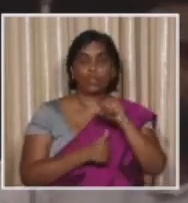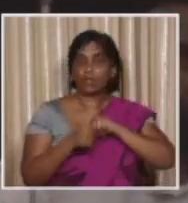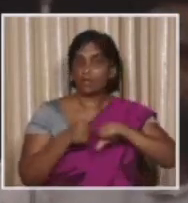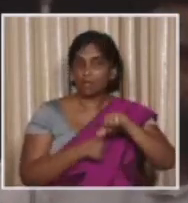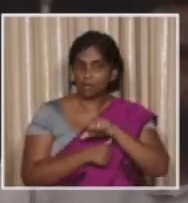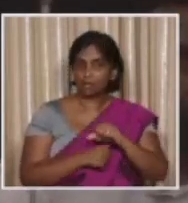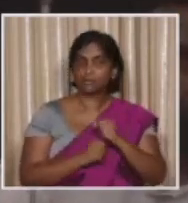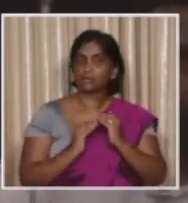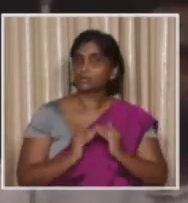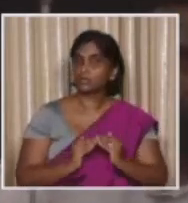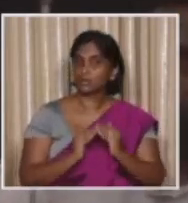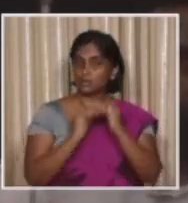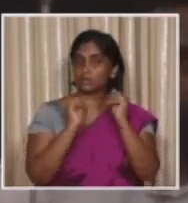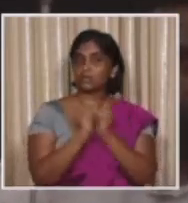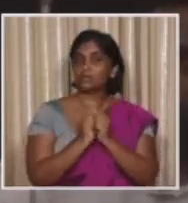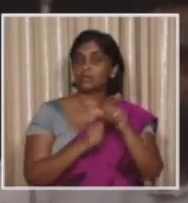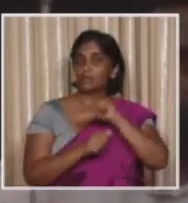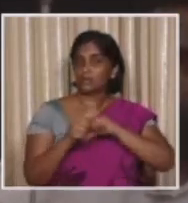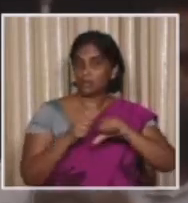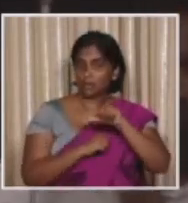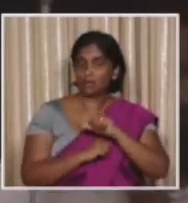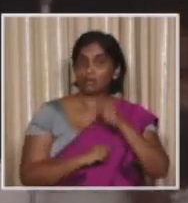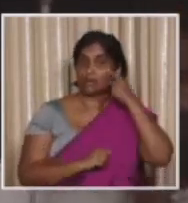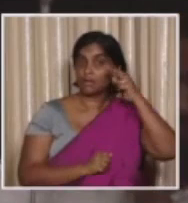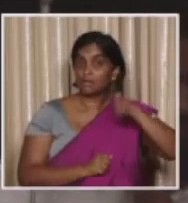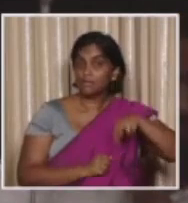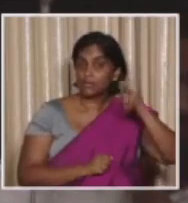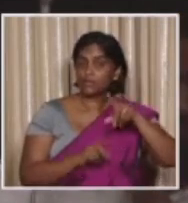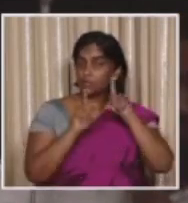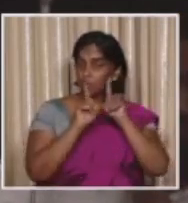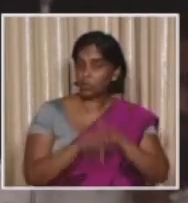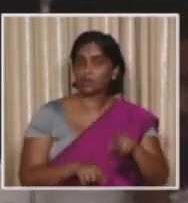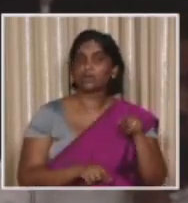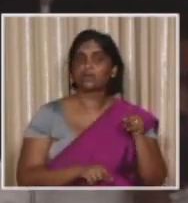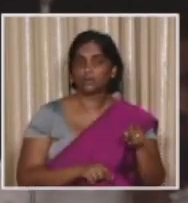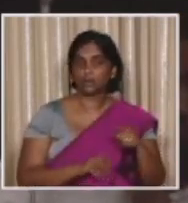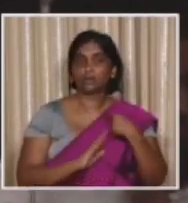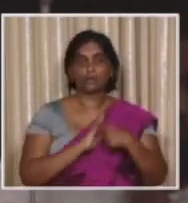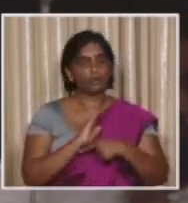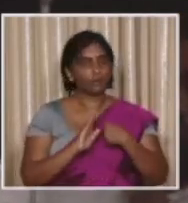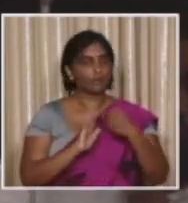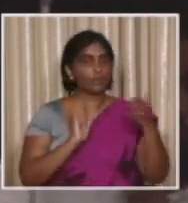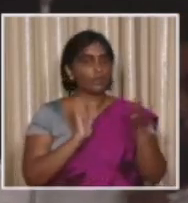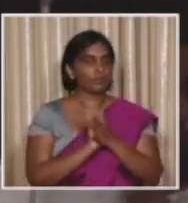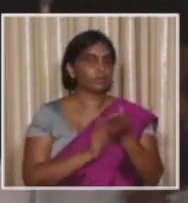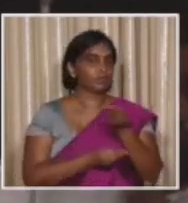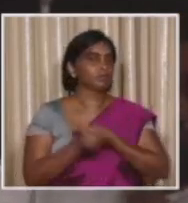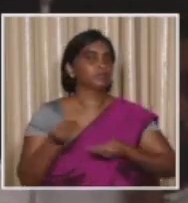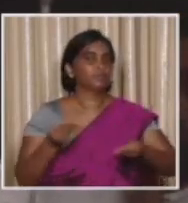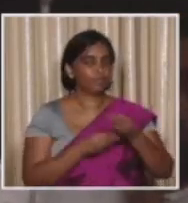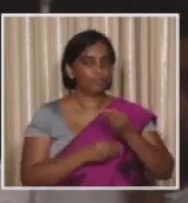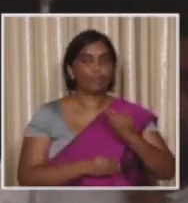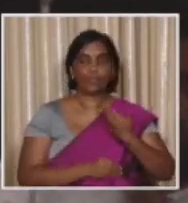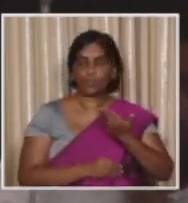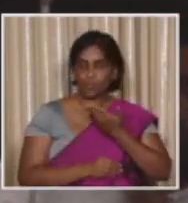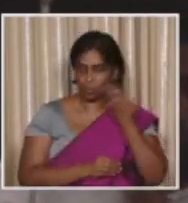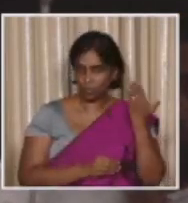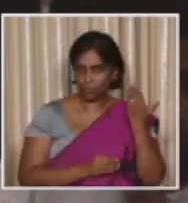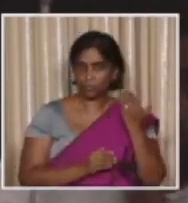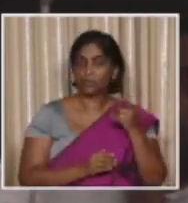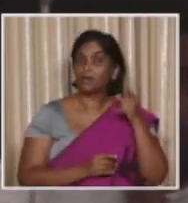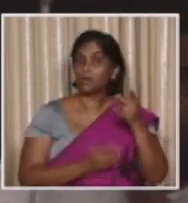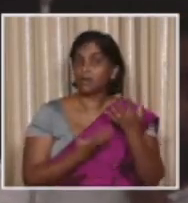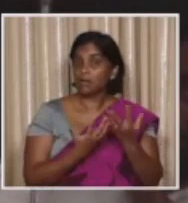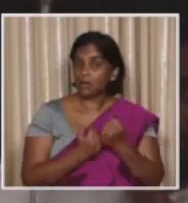ආයතනවලත් සංවර්ධන නියෝජිත ආයතනවලත් විශ්වාසයක් ඇති වෙනවා මේ රටත් එක්ක නැවත ගනුදෙනු කරන්න පුළුවන් කියන එක.